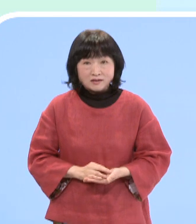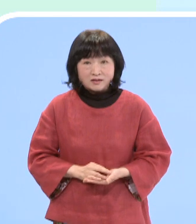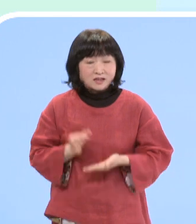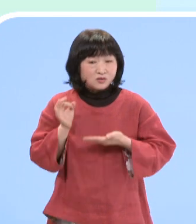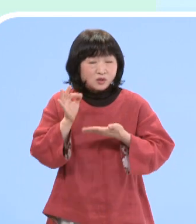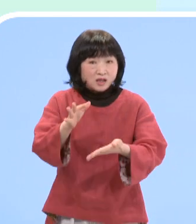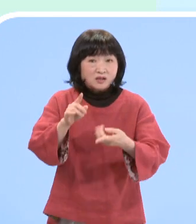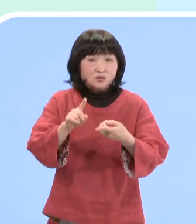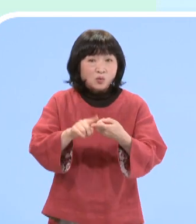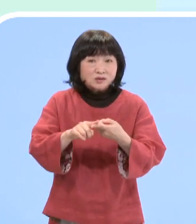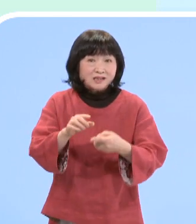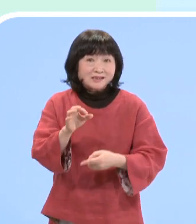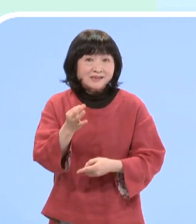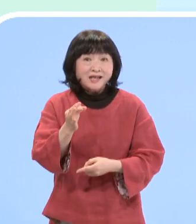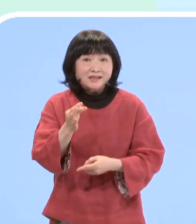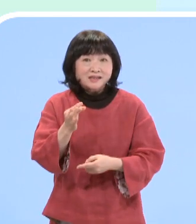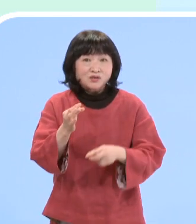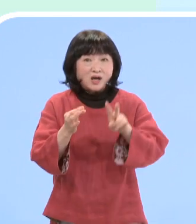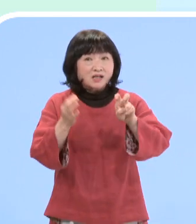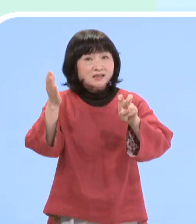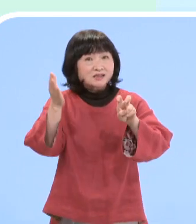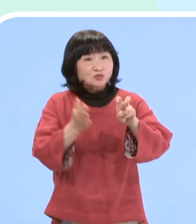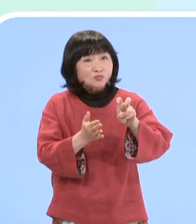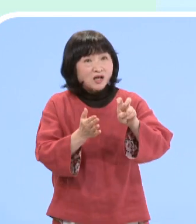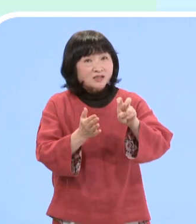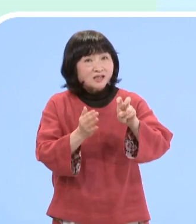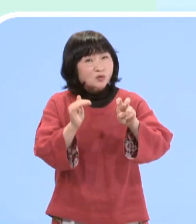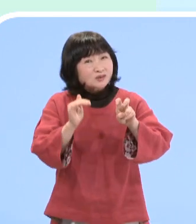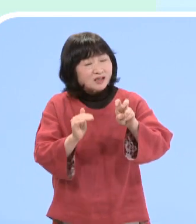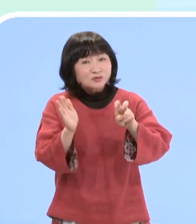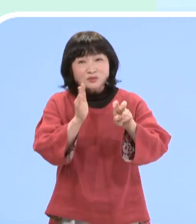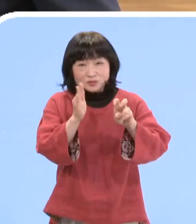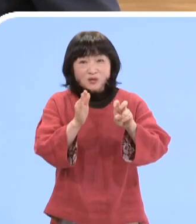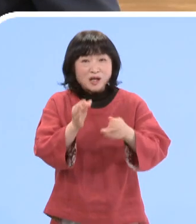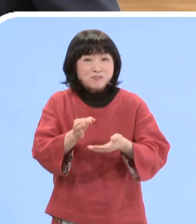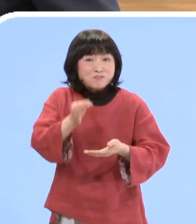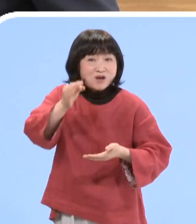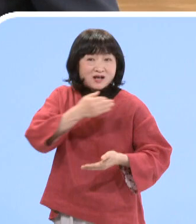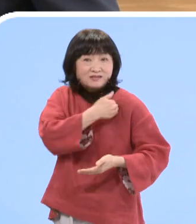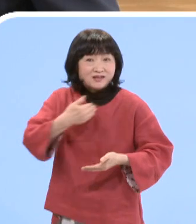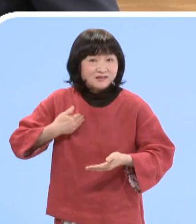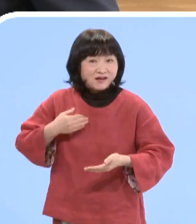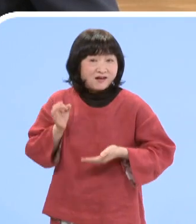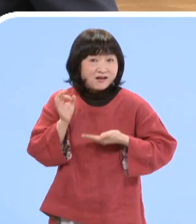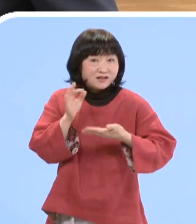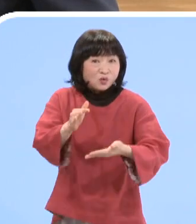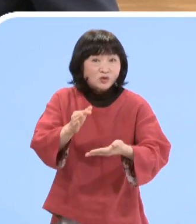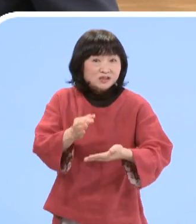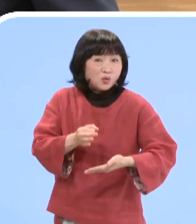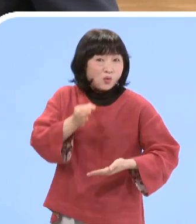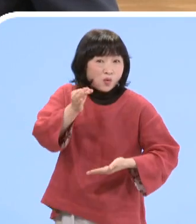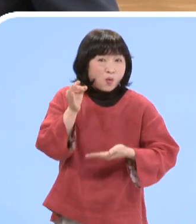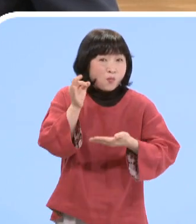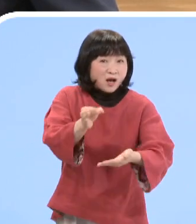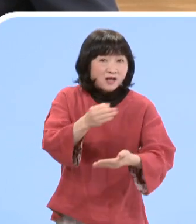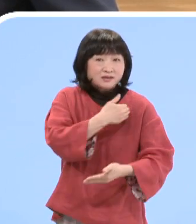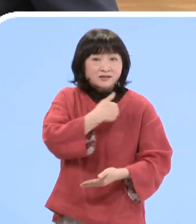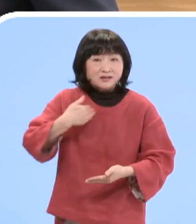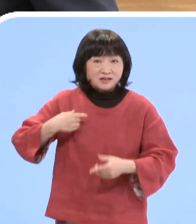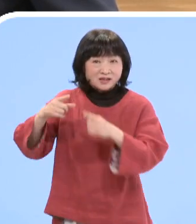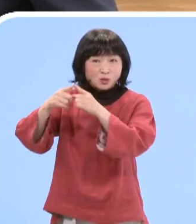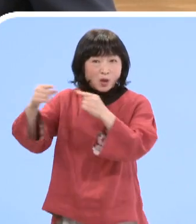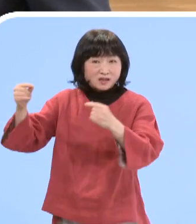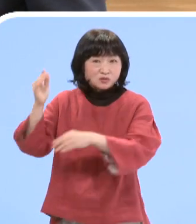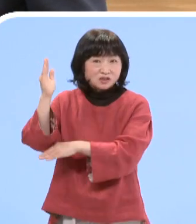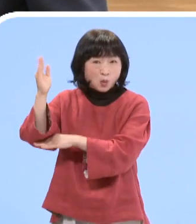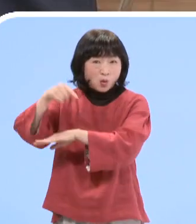資的経費がだいたい2割弱増えたんですね、はい、投資を伸ばすことができたのはある意味で国の政